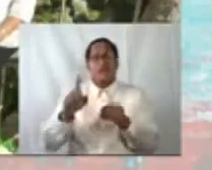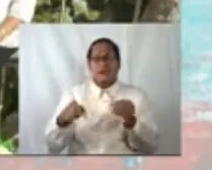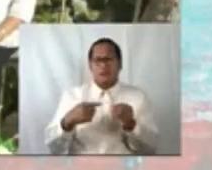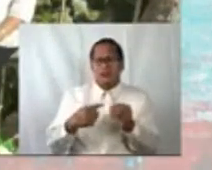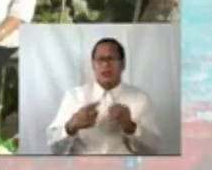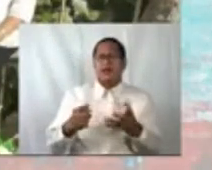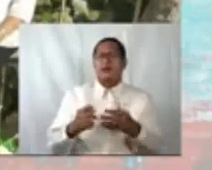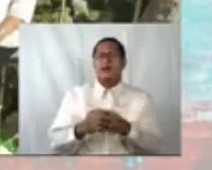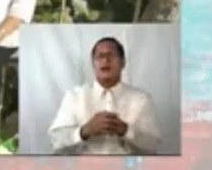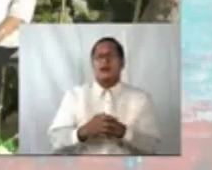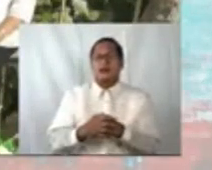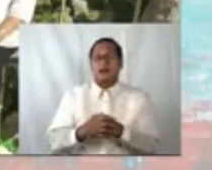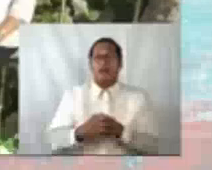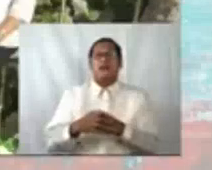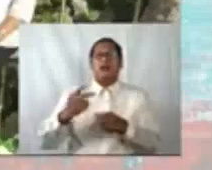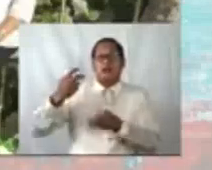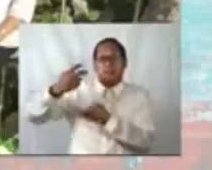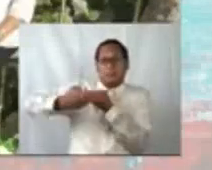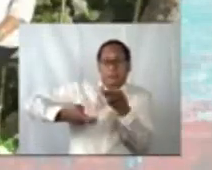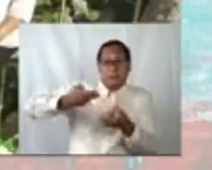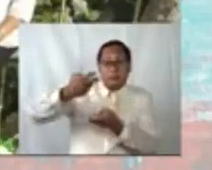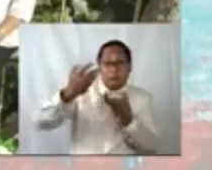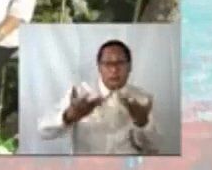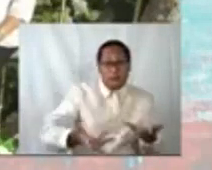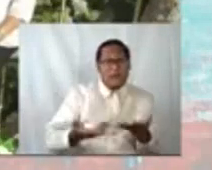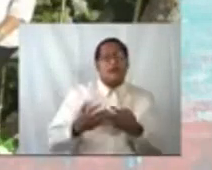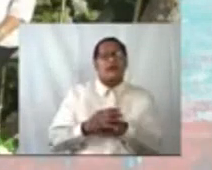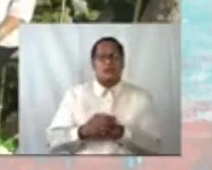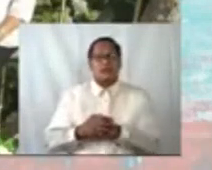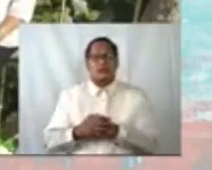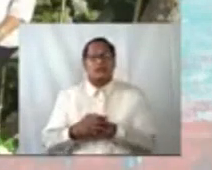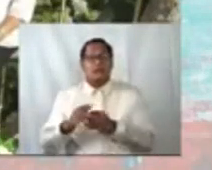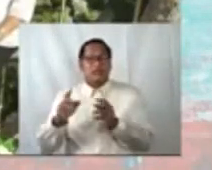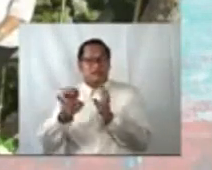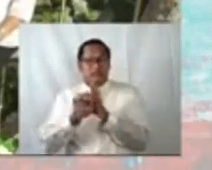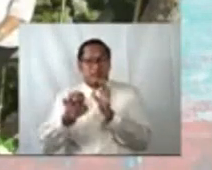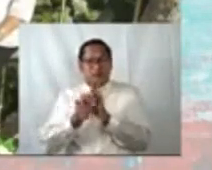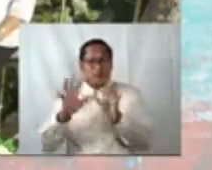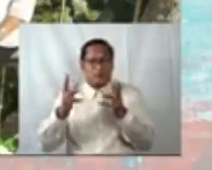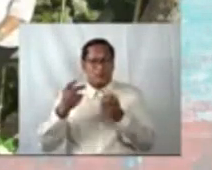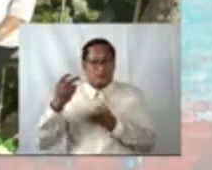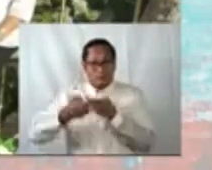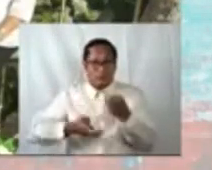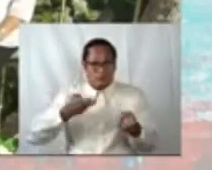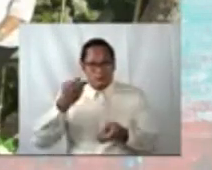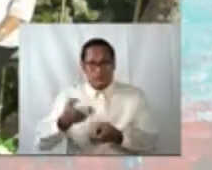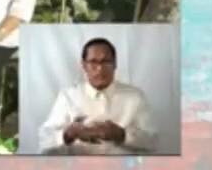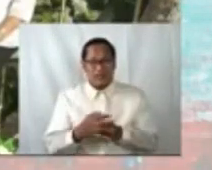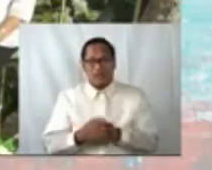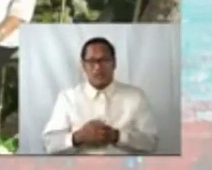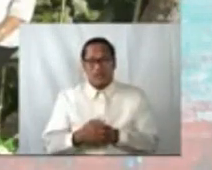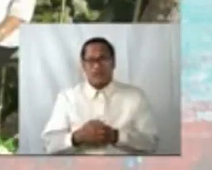mga parada po. Bakit? Yusek, kung wala namang pupuntahan.